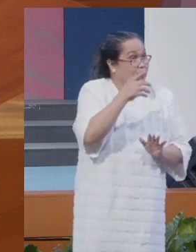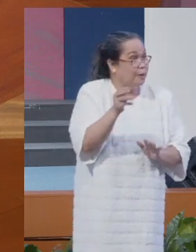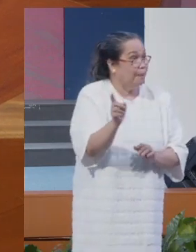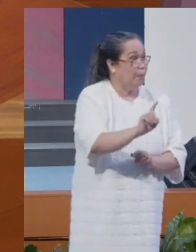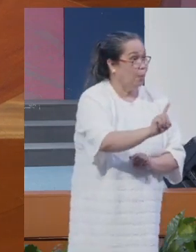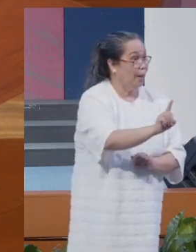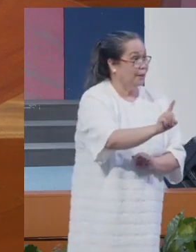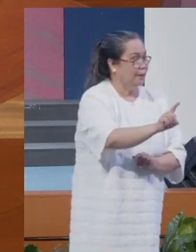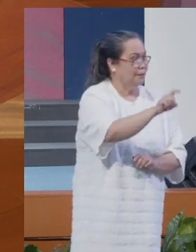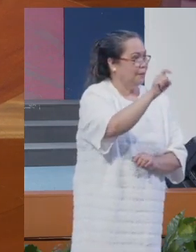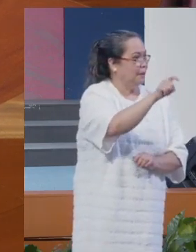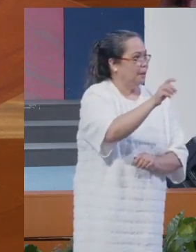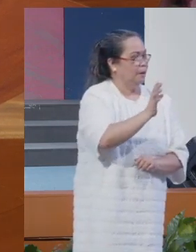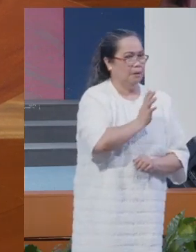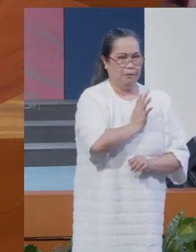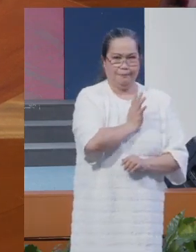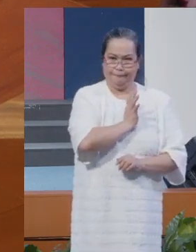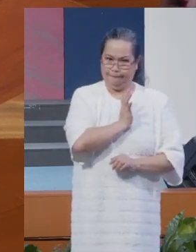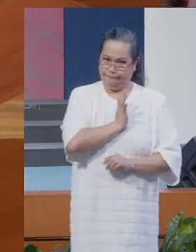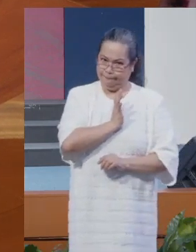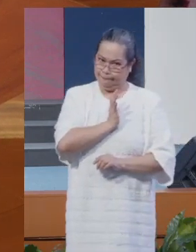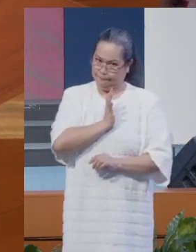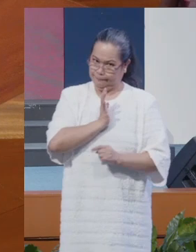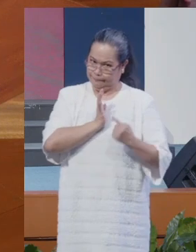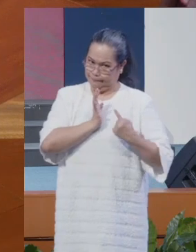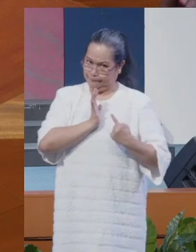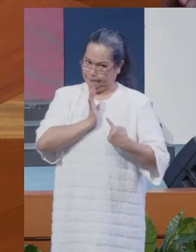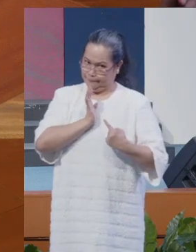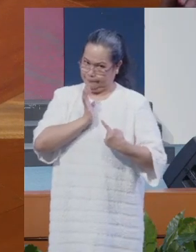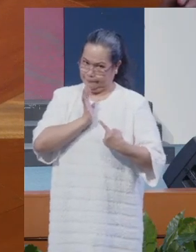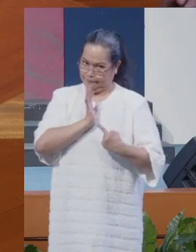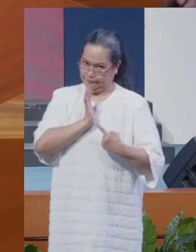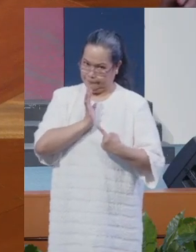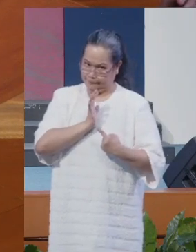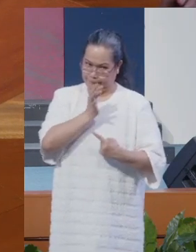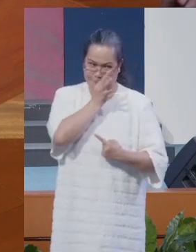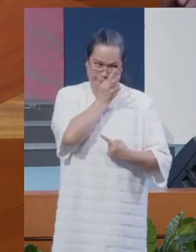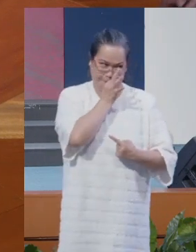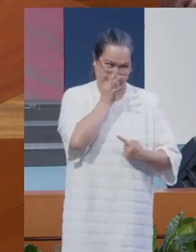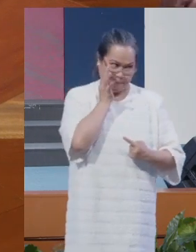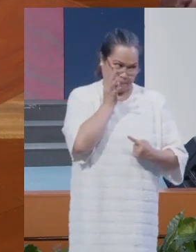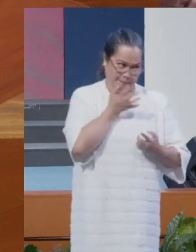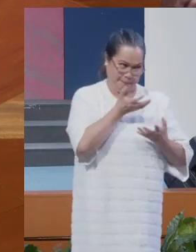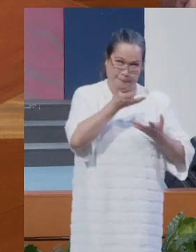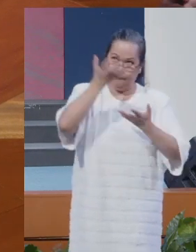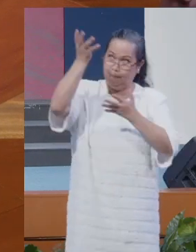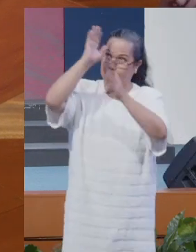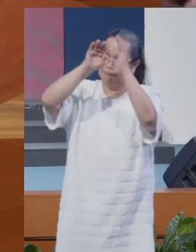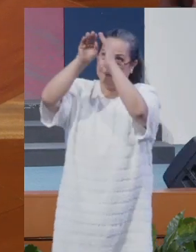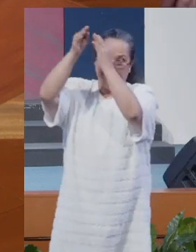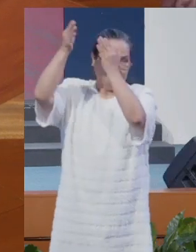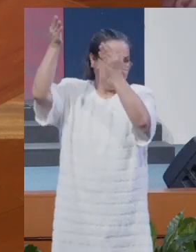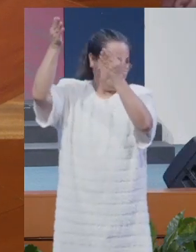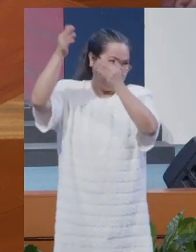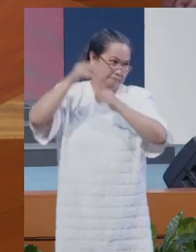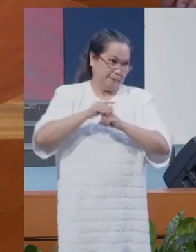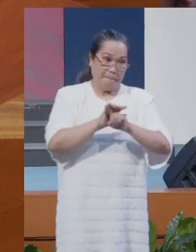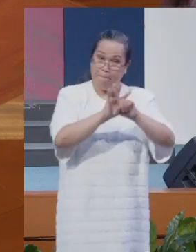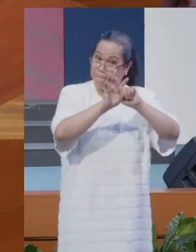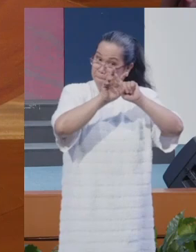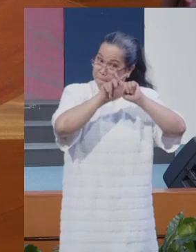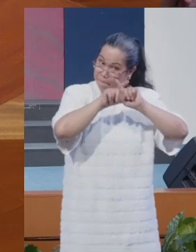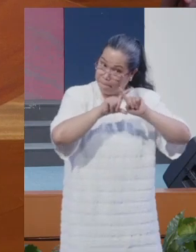isa ito sa mga mabubuting gawa, yung pag-aayuno, na magdadala sa kanila sa kaharian ng Diyos.